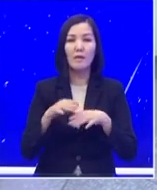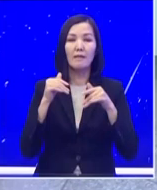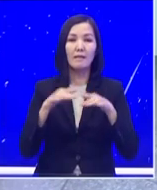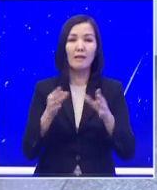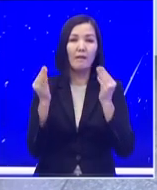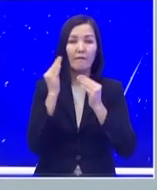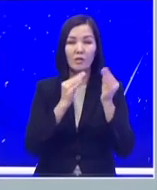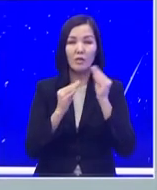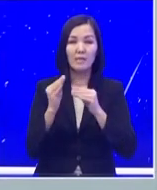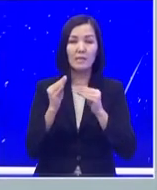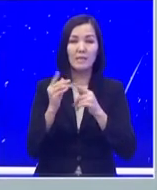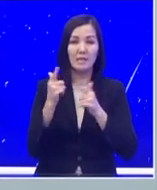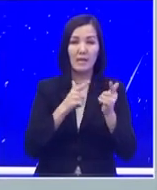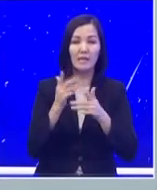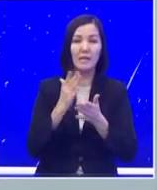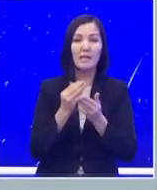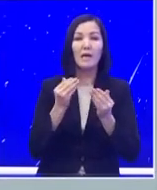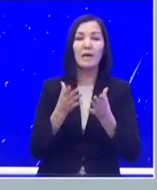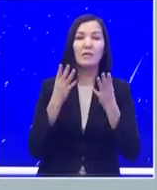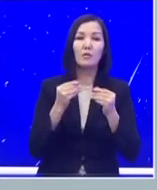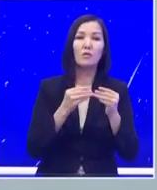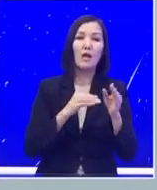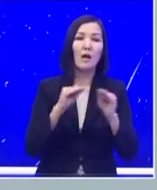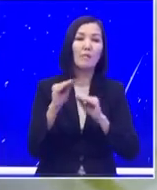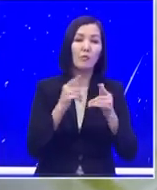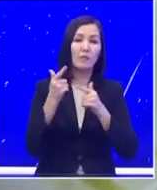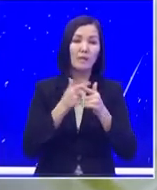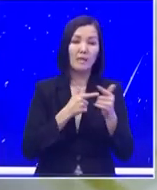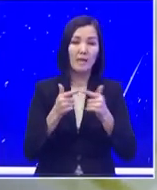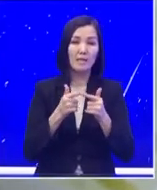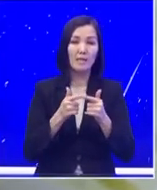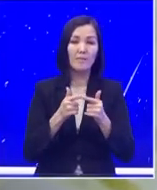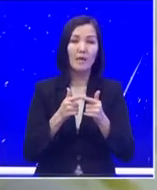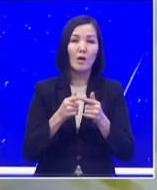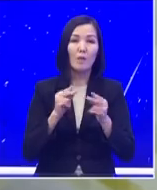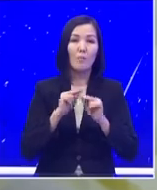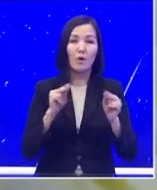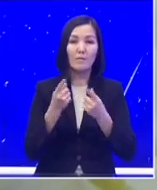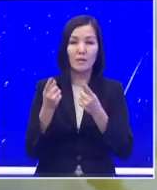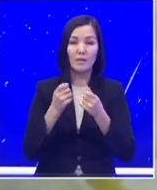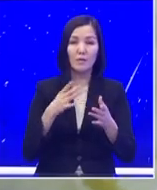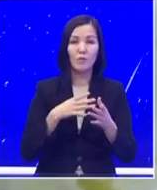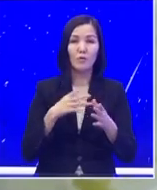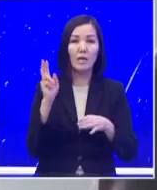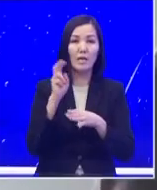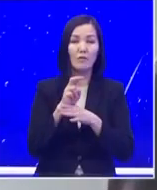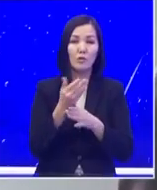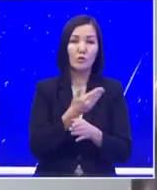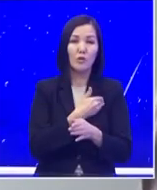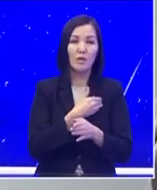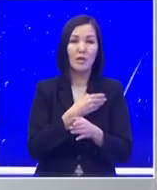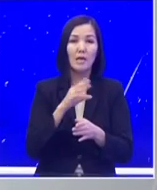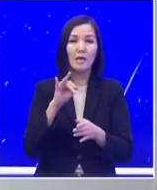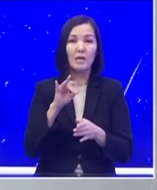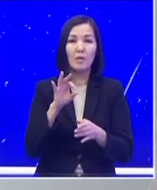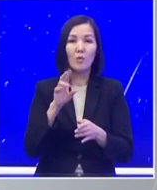визажист мамандары да дайындалма. Қазірге құрал жабдықтары әзірленіп, оқытушылар тартылуда. Сонымен қатар келушілер сұранысына қарай йога